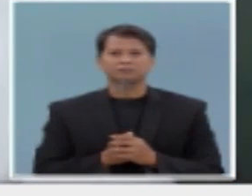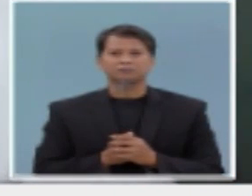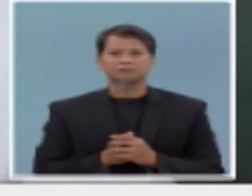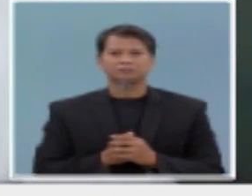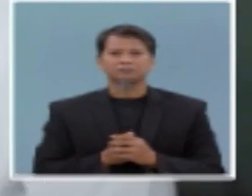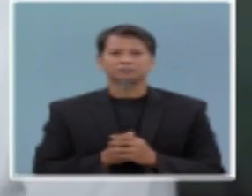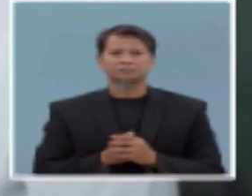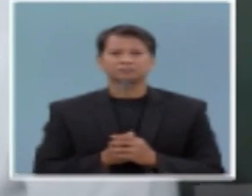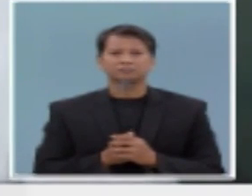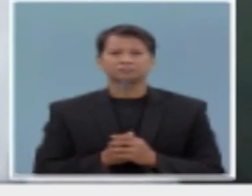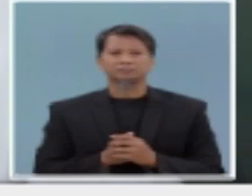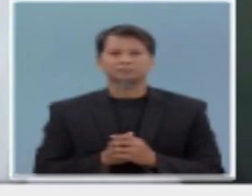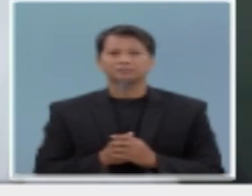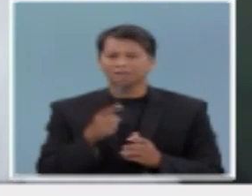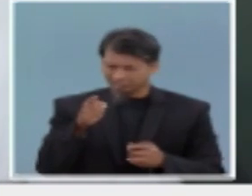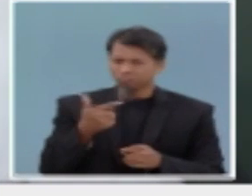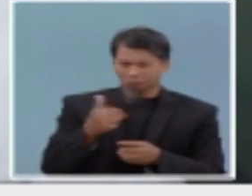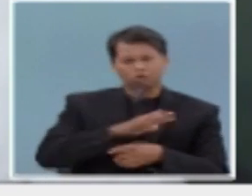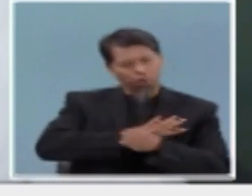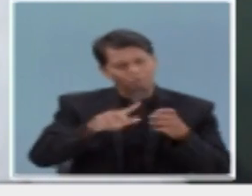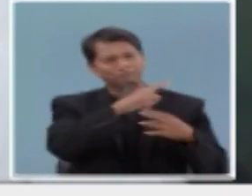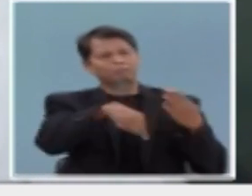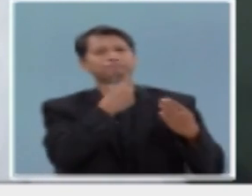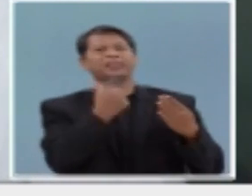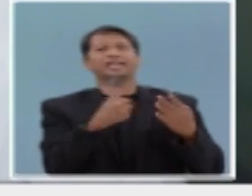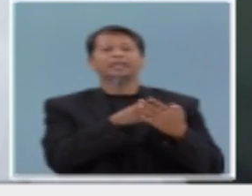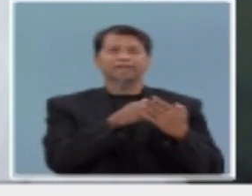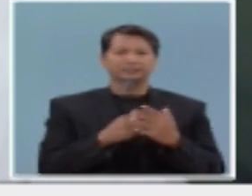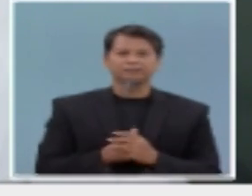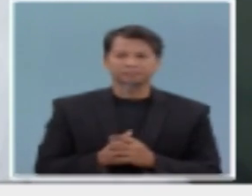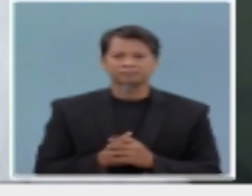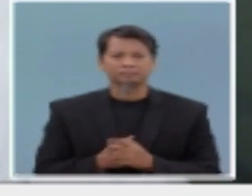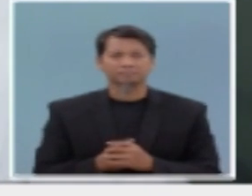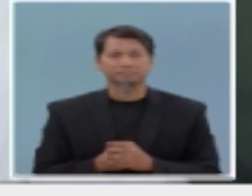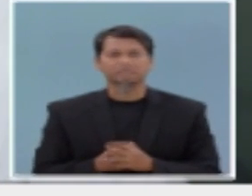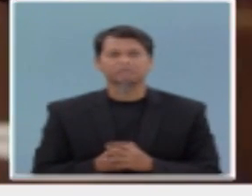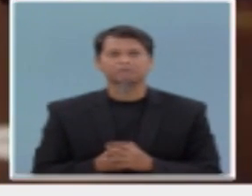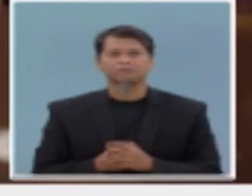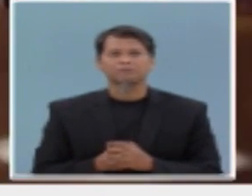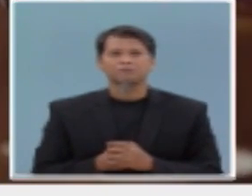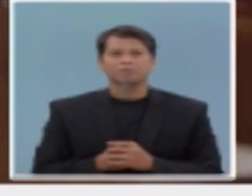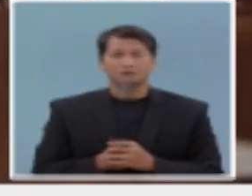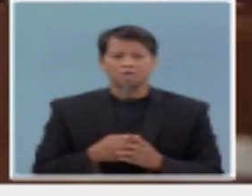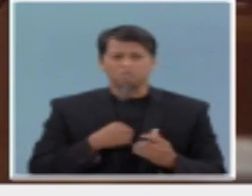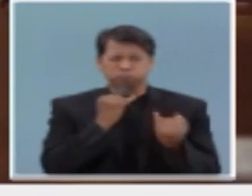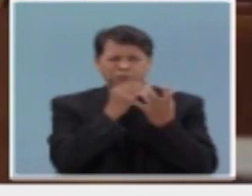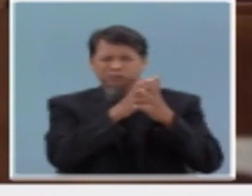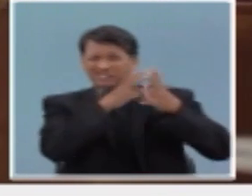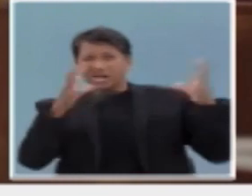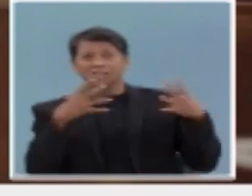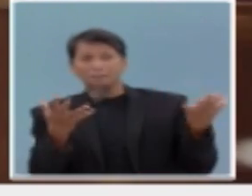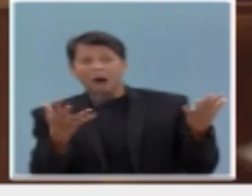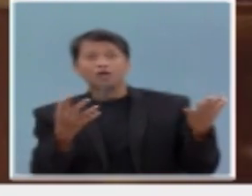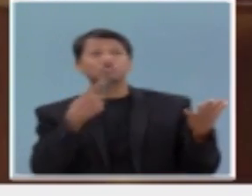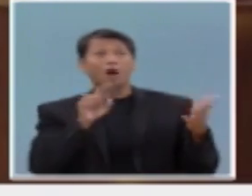Cukup sederhana dan mudah dilaksanakan. Jadi sebetulnya musuh terbesar kita saat ini adalah bukan virus